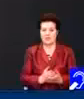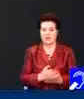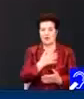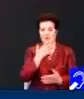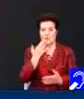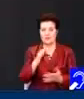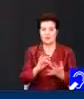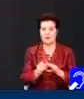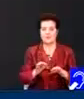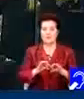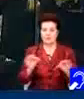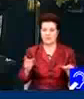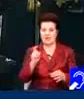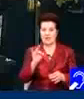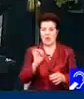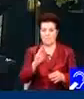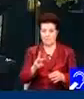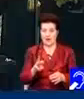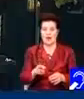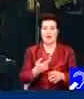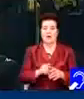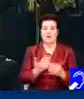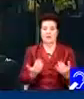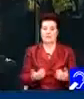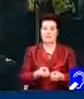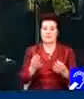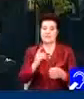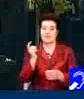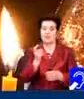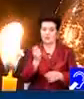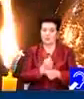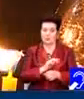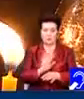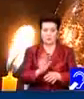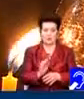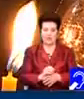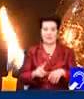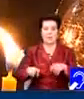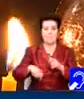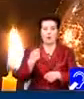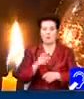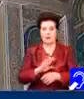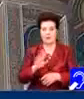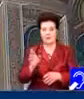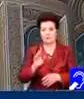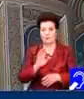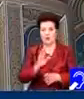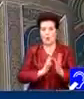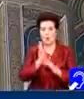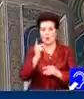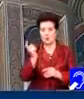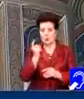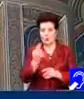multe localități se sărbătorește hramul. În această zi, agricultorii nu trebuie să lucreze pentru a evita pagubele aduse culturilor, iar